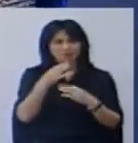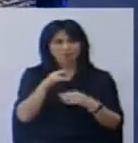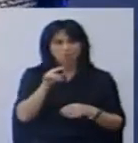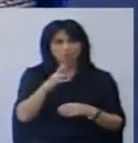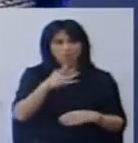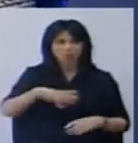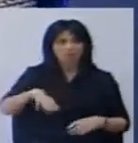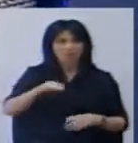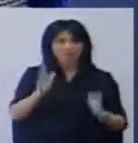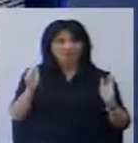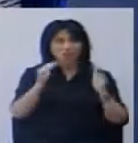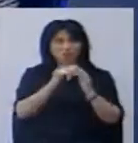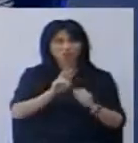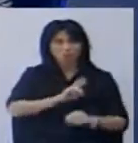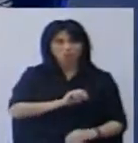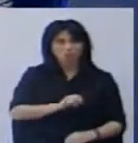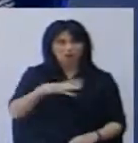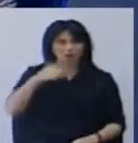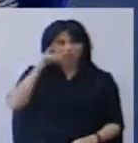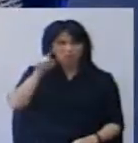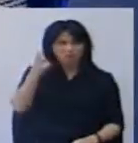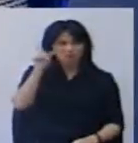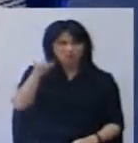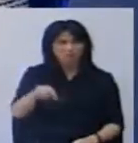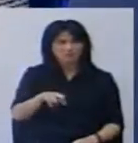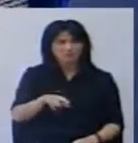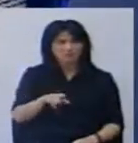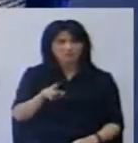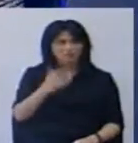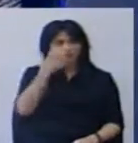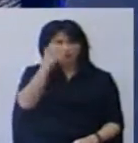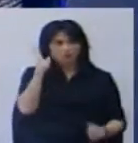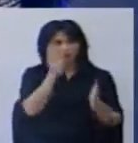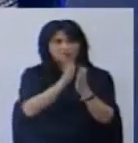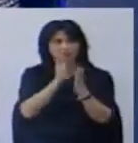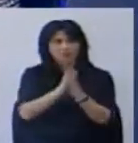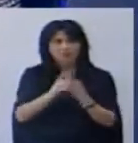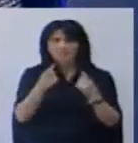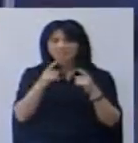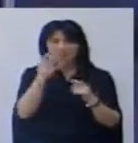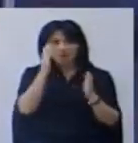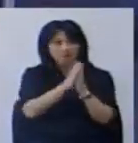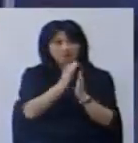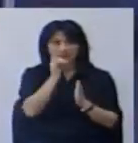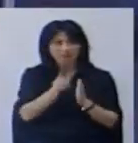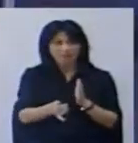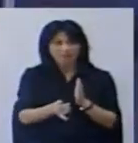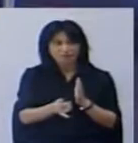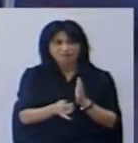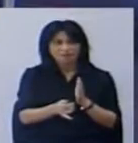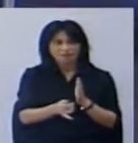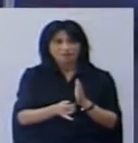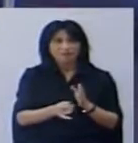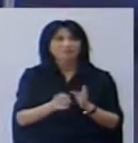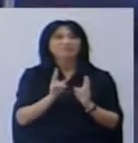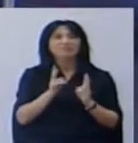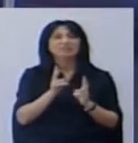თელფოჩი ყველა ჯიხურს ასე უყვარს ქართული ოცნების კანდიდატი, რომ მისი პლაკატის მეტი ჯიხურში ვერ მოხვდა? ვიზელო პარაკი.